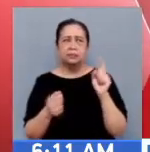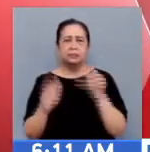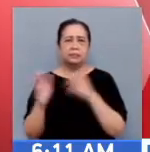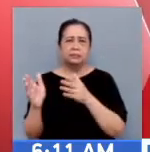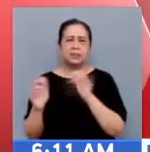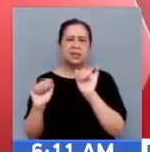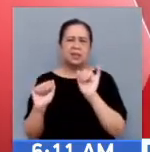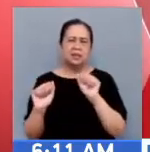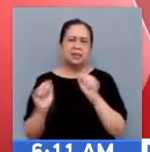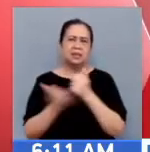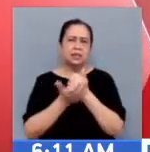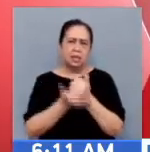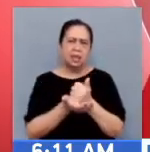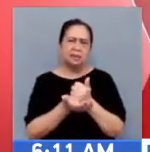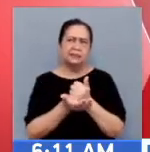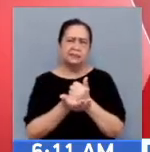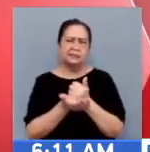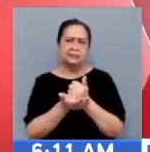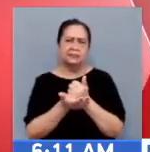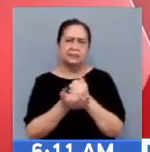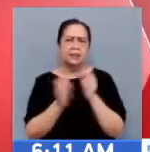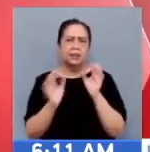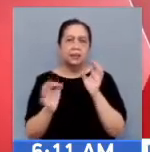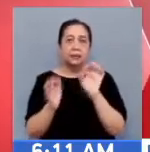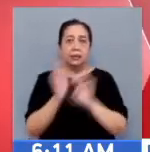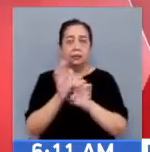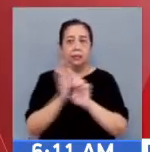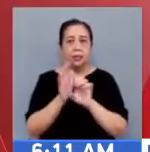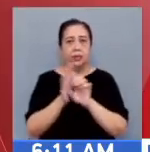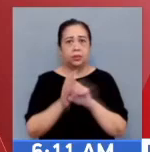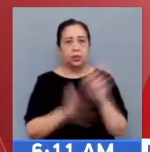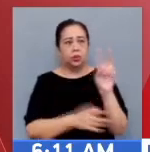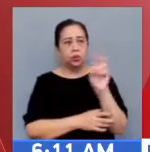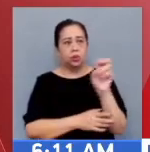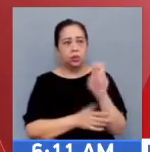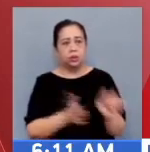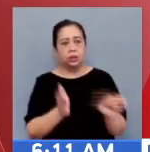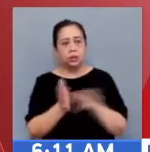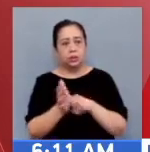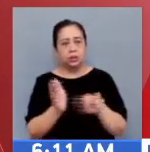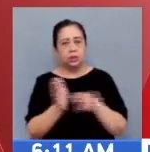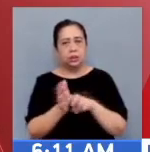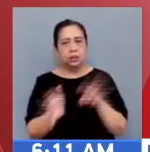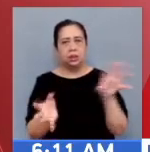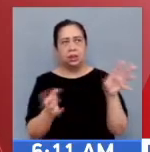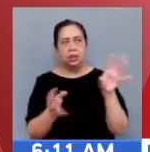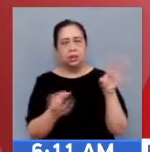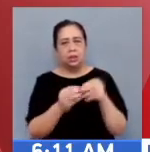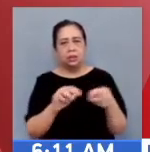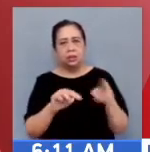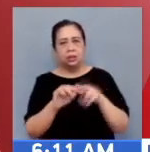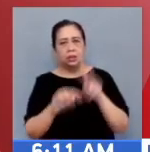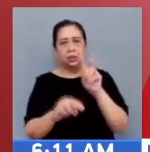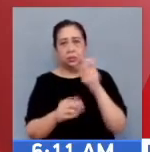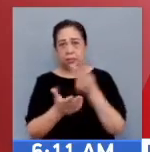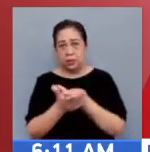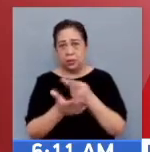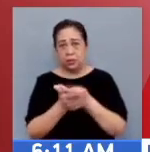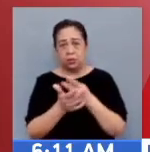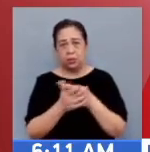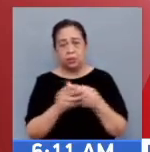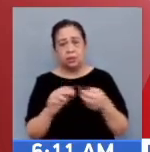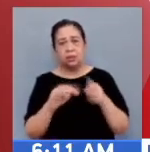kahit papaano. Kung halimbawa makaka-200 passenger po kami, hindi may additional kami na 200 pesos na madadagdag doon